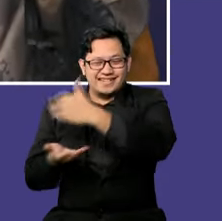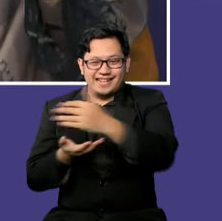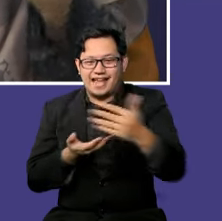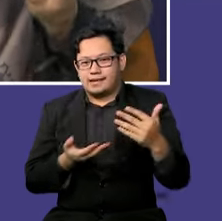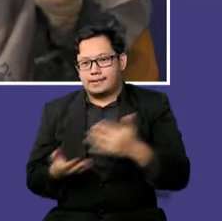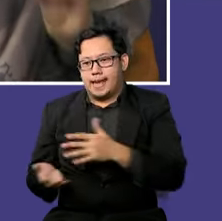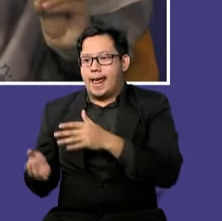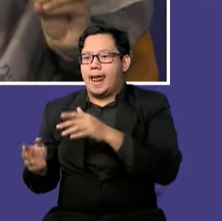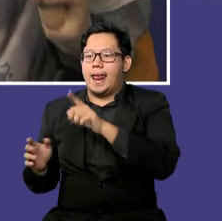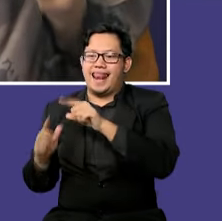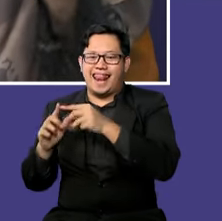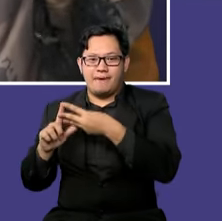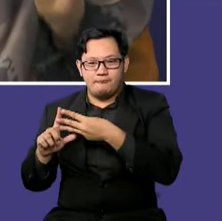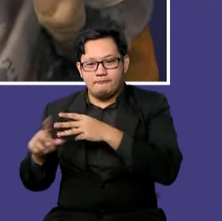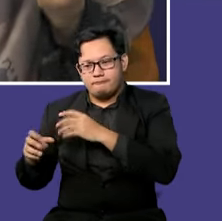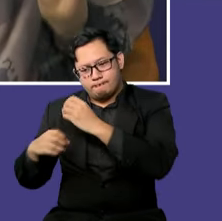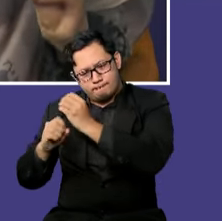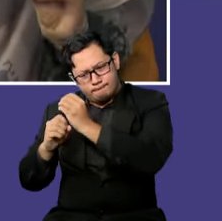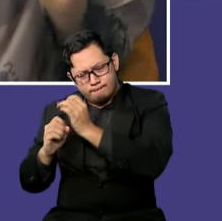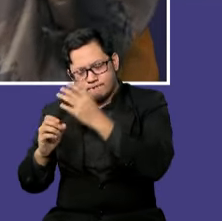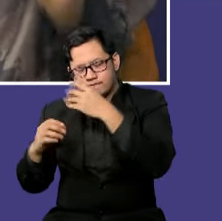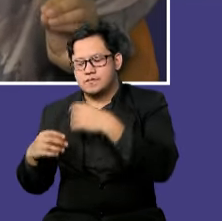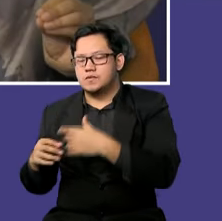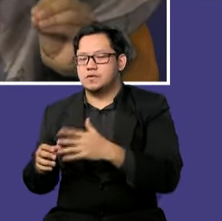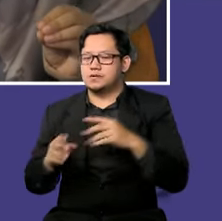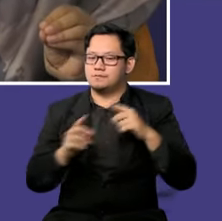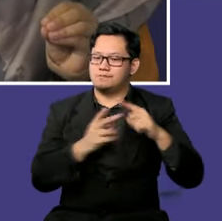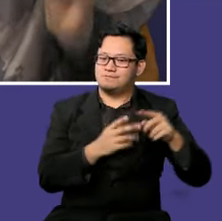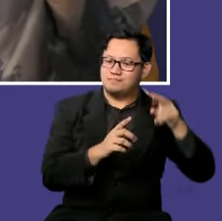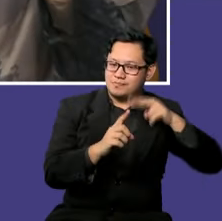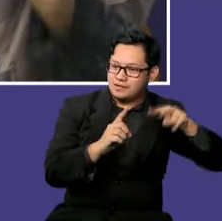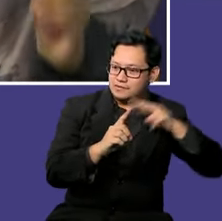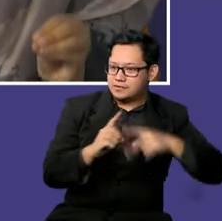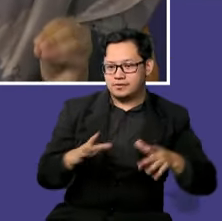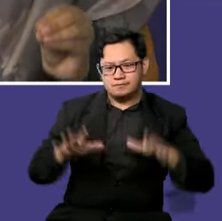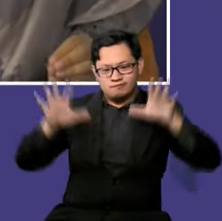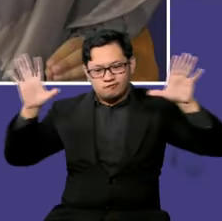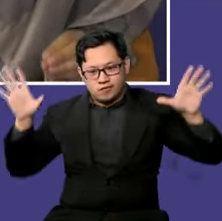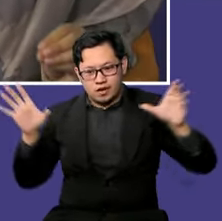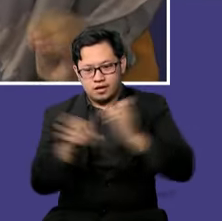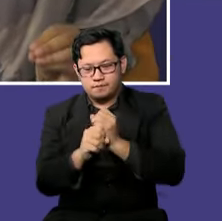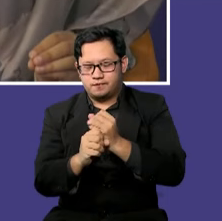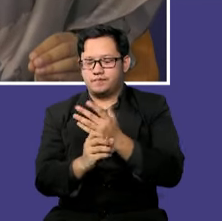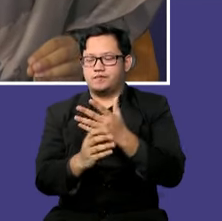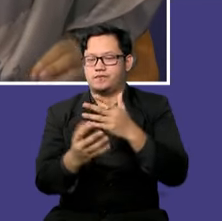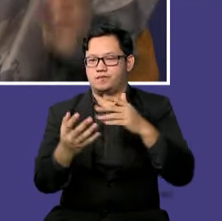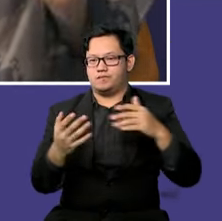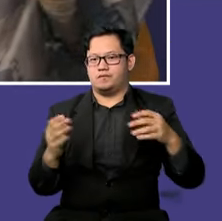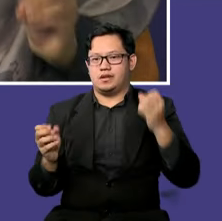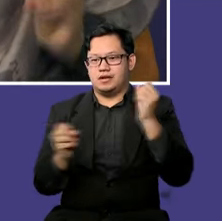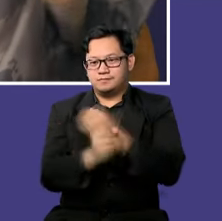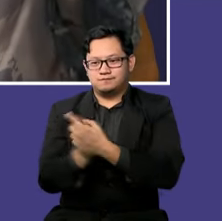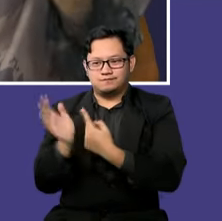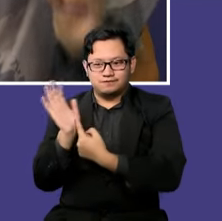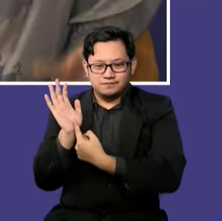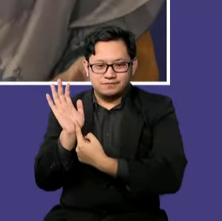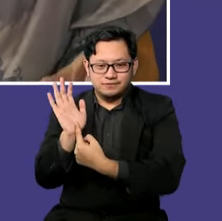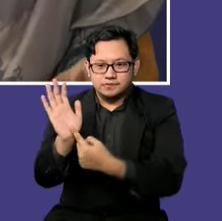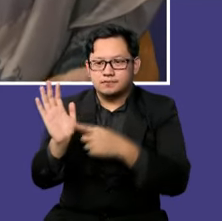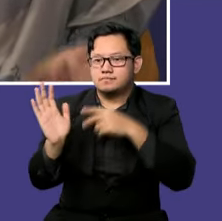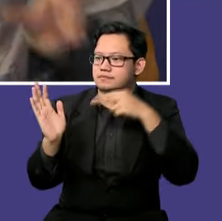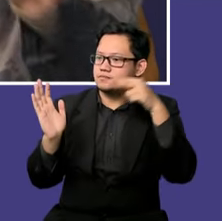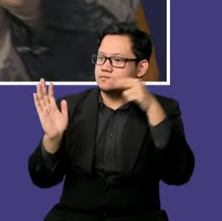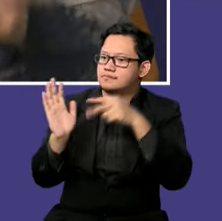data yang sudah diverifikasi surveilens kita dapat dengan pede mengatakan dengan akurasi yang sangat tinggi akan kira bisa bilang mereka yang